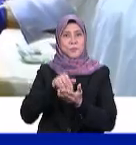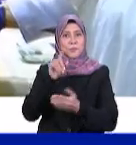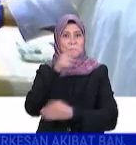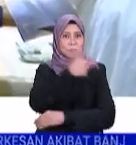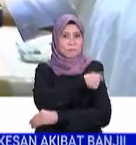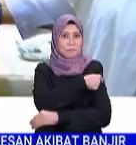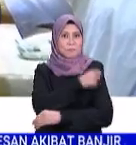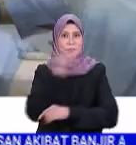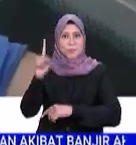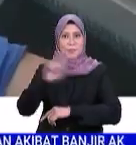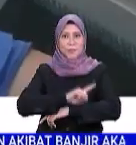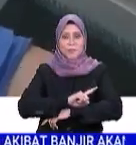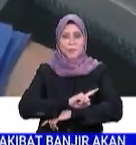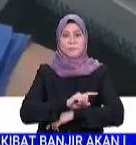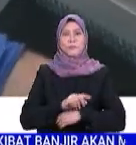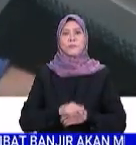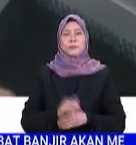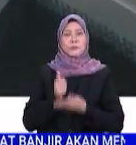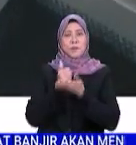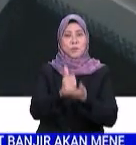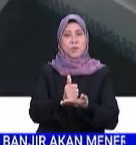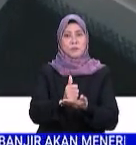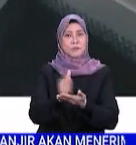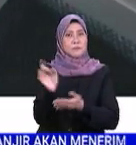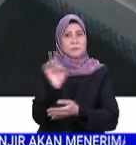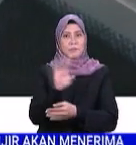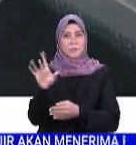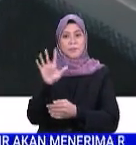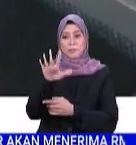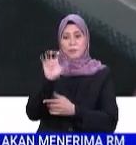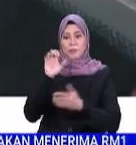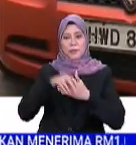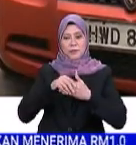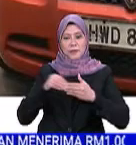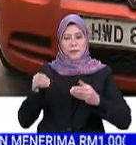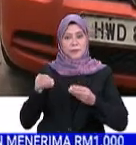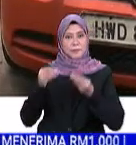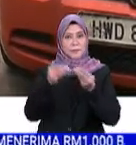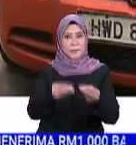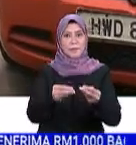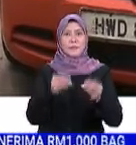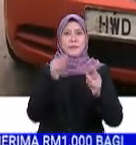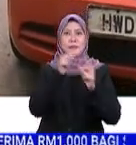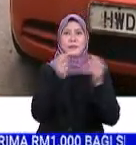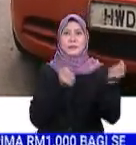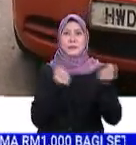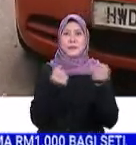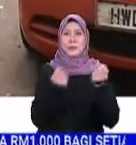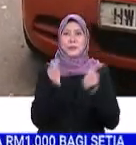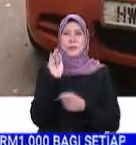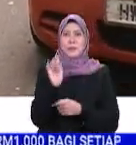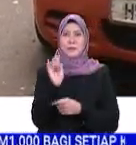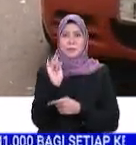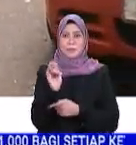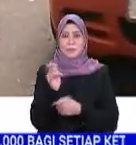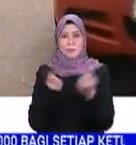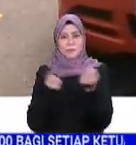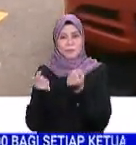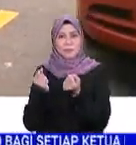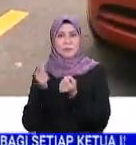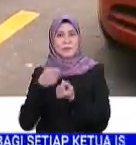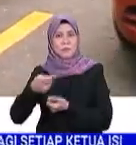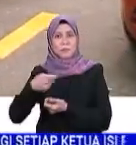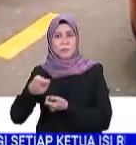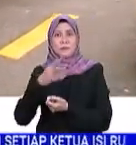sehari. Bantuan one-off sebanyak RM500 juga diberi kepada pemandu e-hailing, teksi, kereta sewa dan